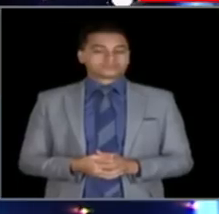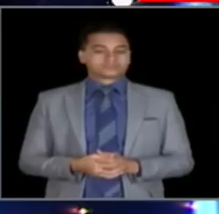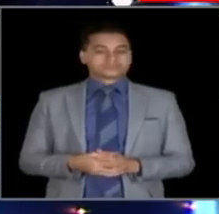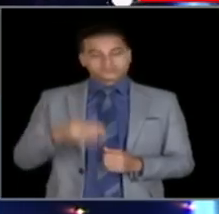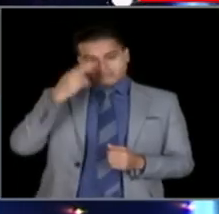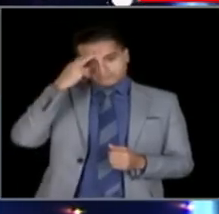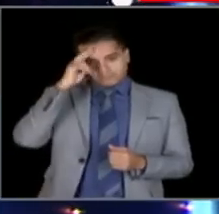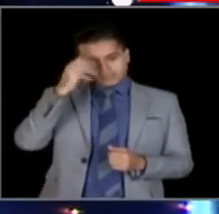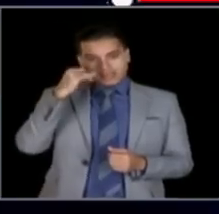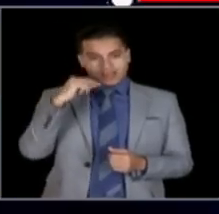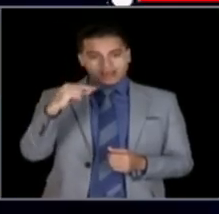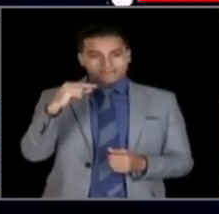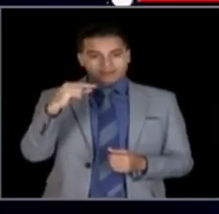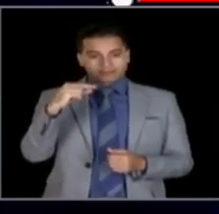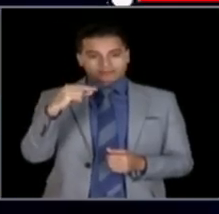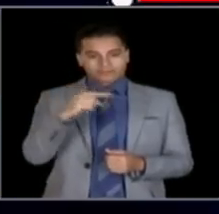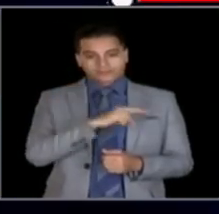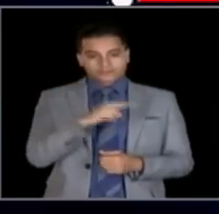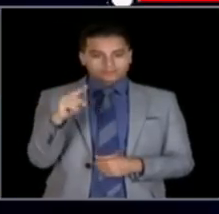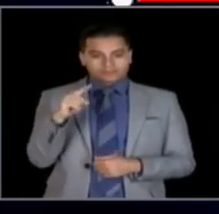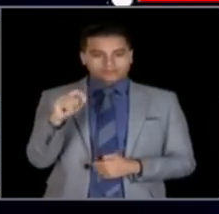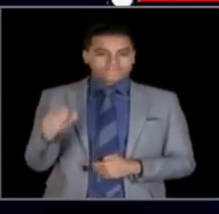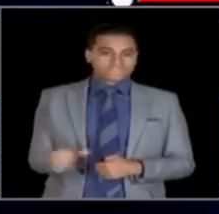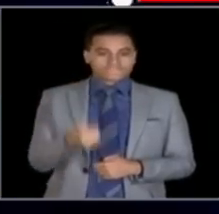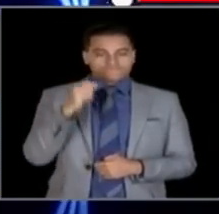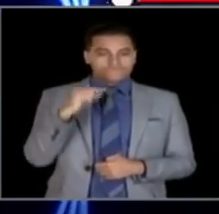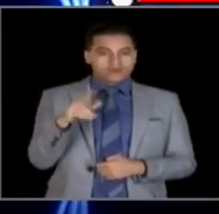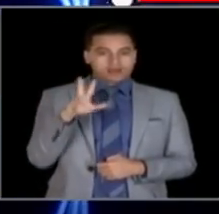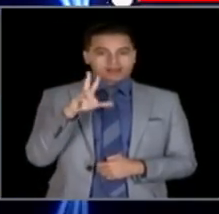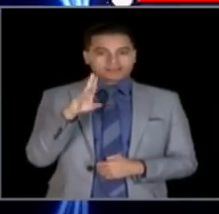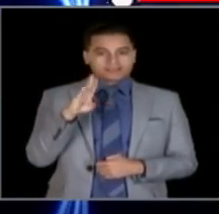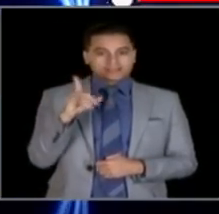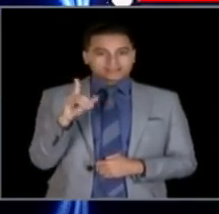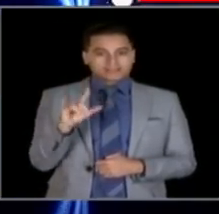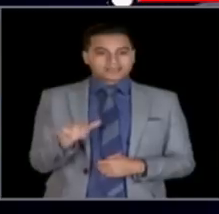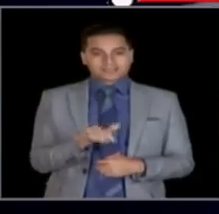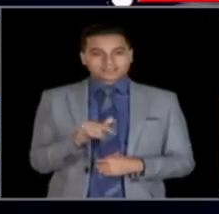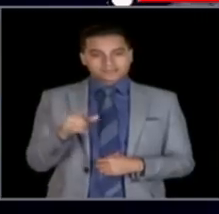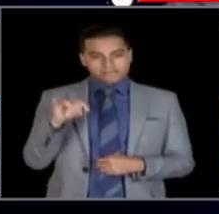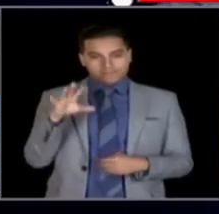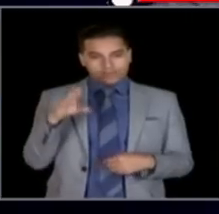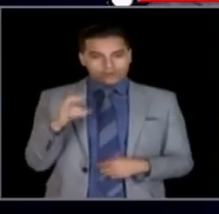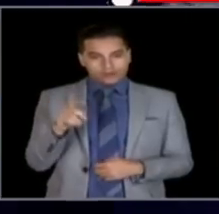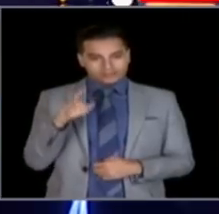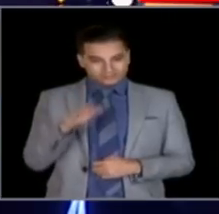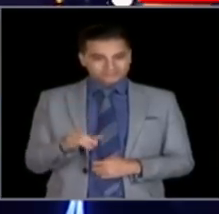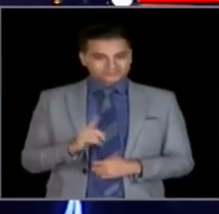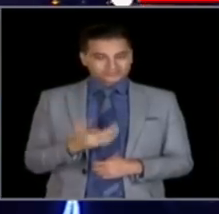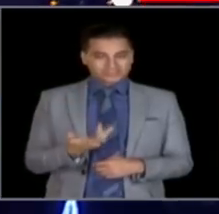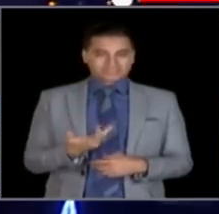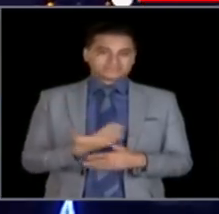مين؟ أحمد الكاتب؟ لا، فؤاد التكرلي. فؤاد التكرلي. آه، يا موجة ما خدتيش الريسك ليه؟